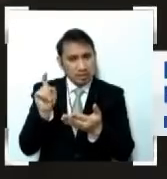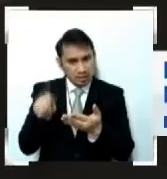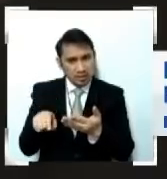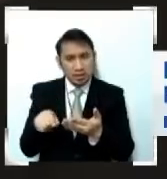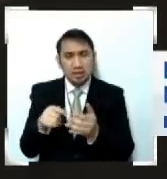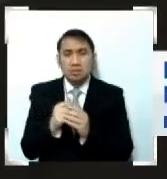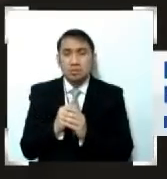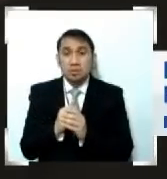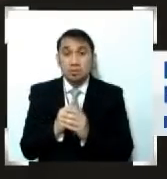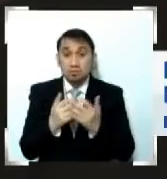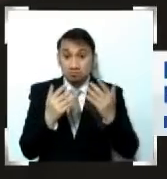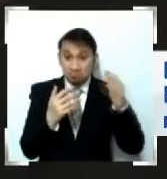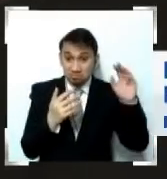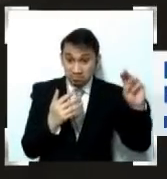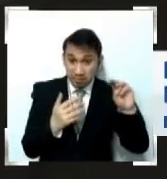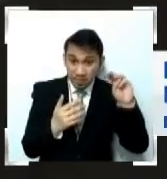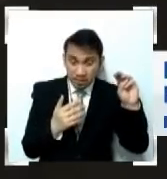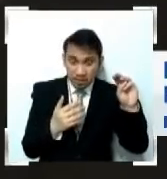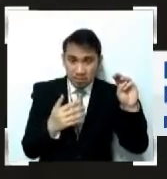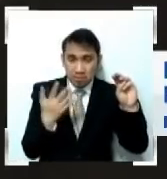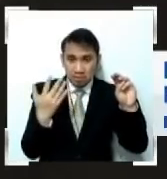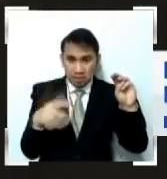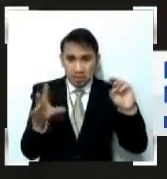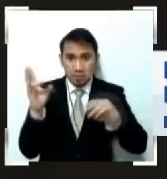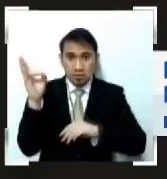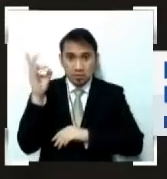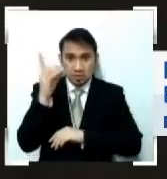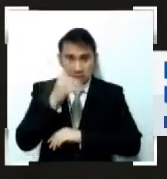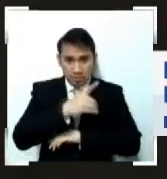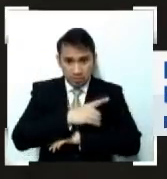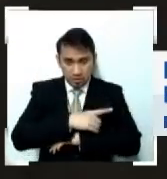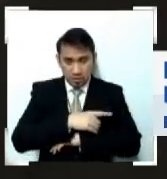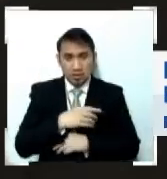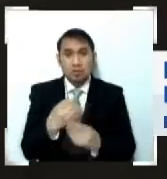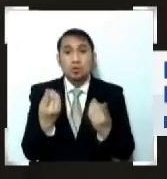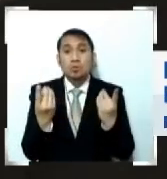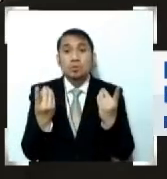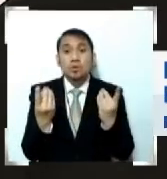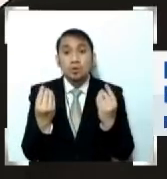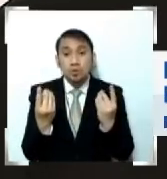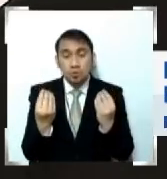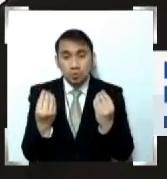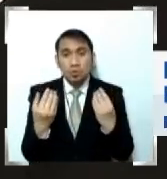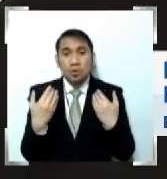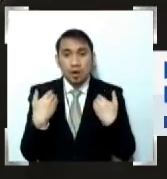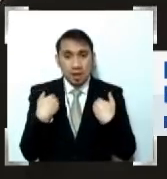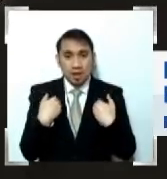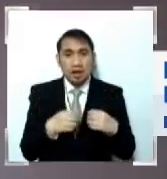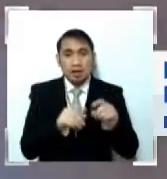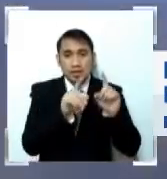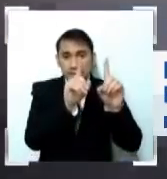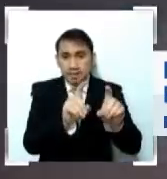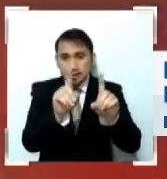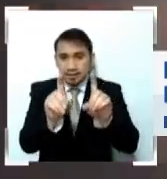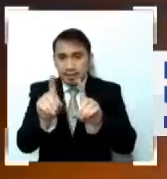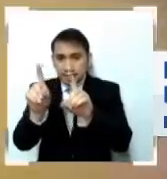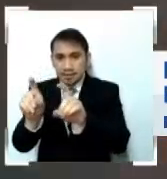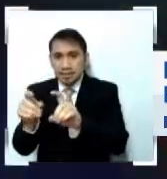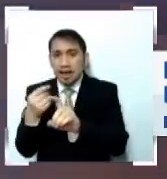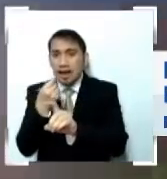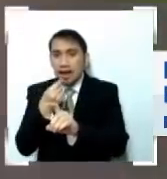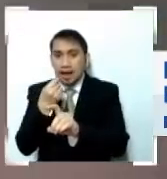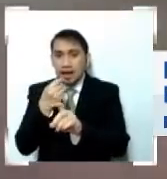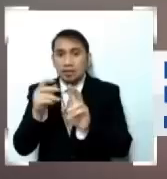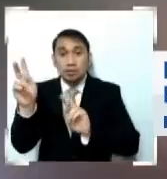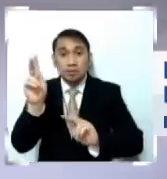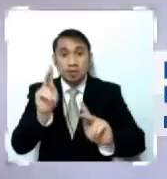after 7 days, we'll conduct a mass testing doon sa lugar na yan. Nakatanggap